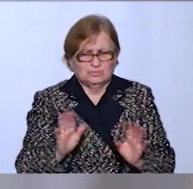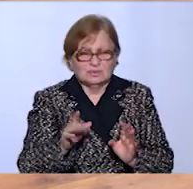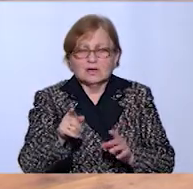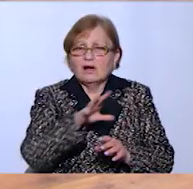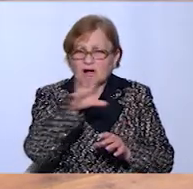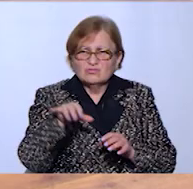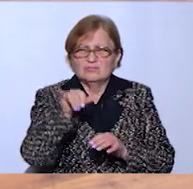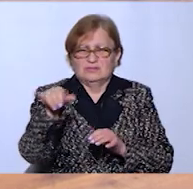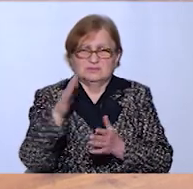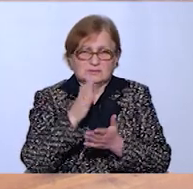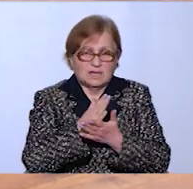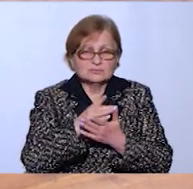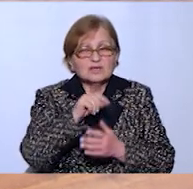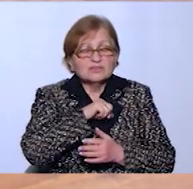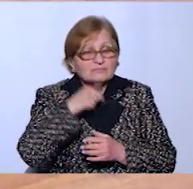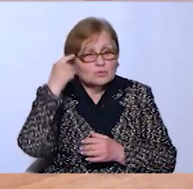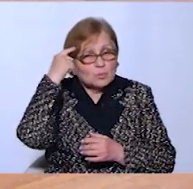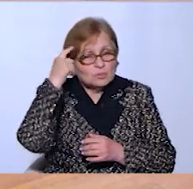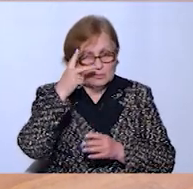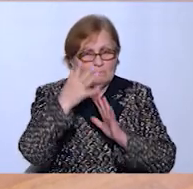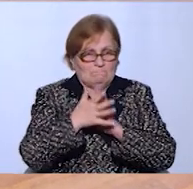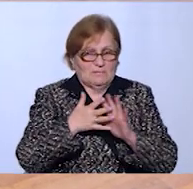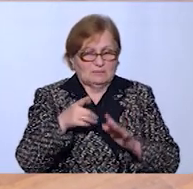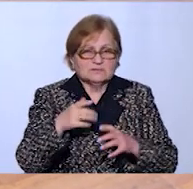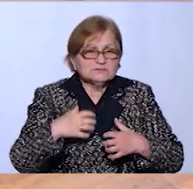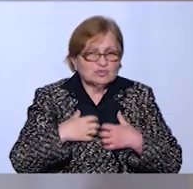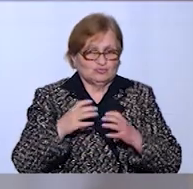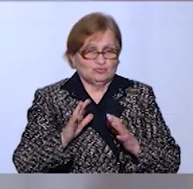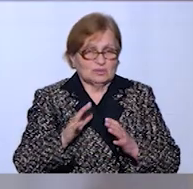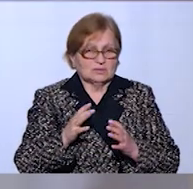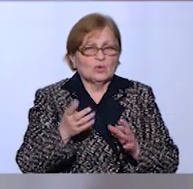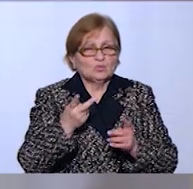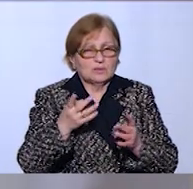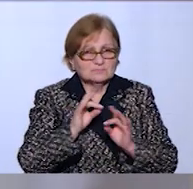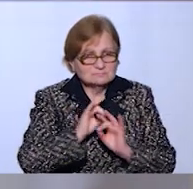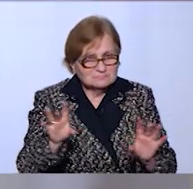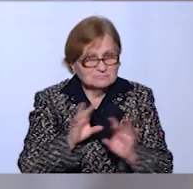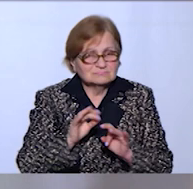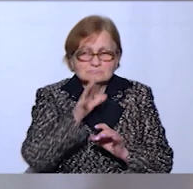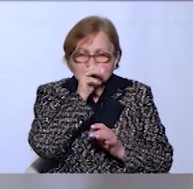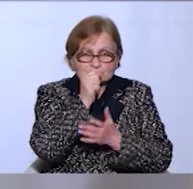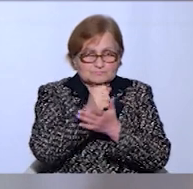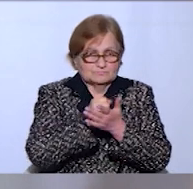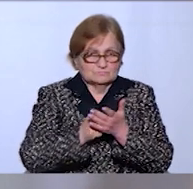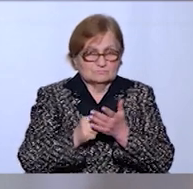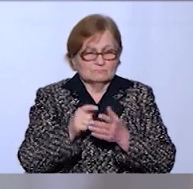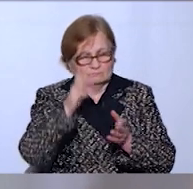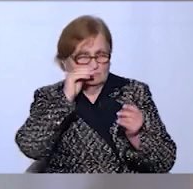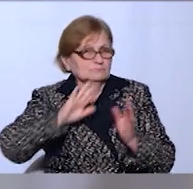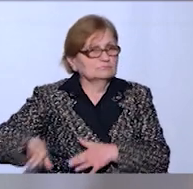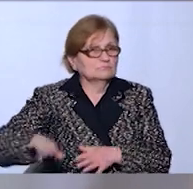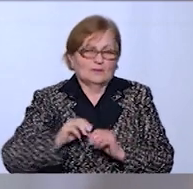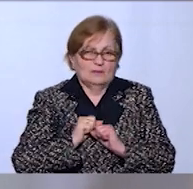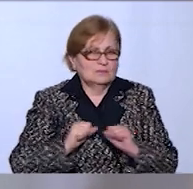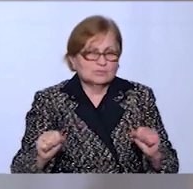ჩვენი რეაქცია. პირველ რიგში ხშირად ამბობენ ხოლმე ესეთ მაგალითს, რომ აი ჩვენ მაგალითად დასრულები ვართ, ხო, და